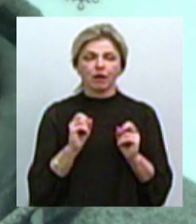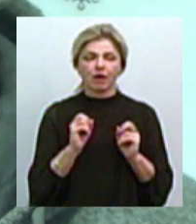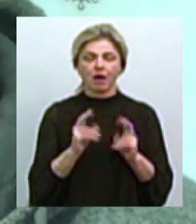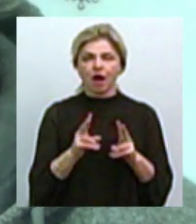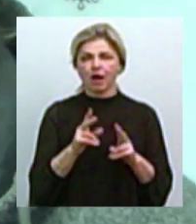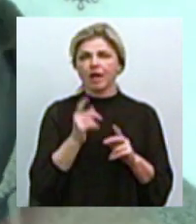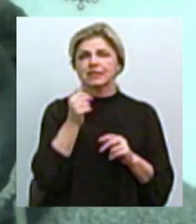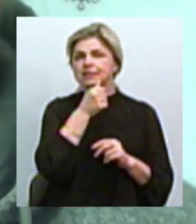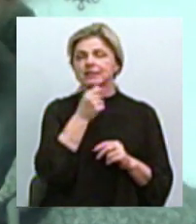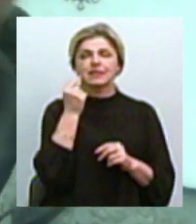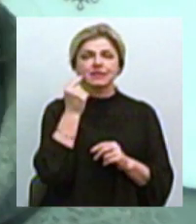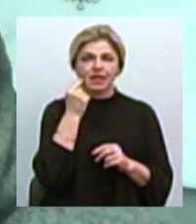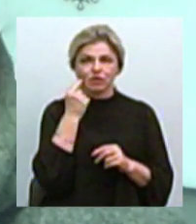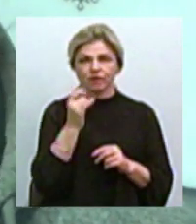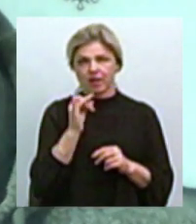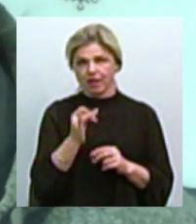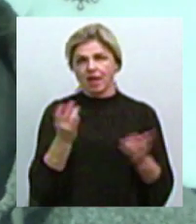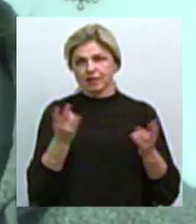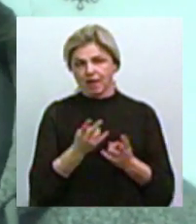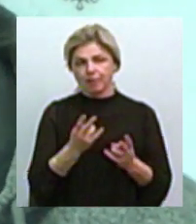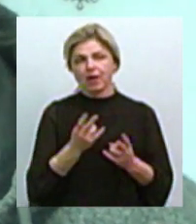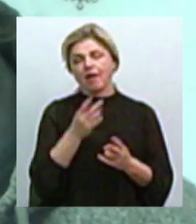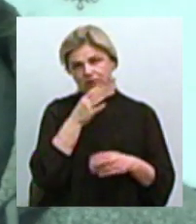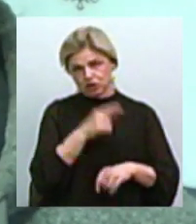застінчиві, і щоб відкритися їм треба якийсь час.